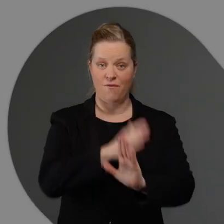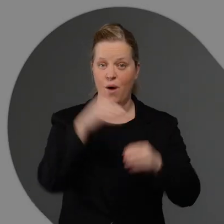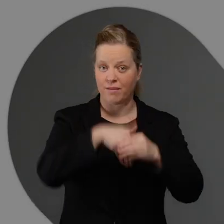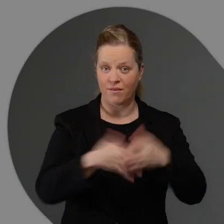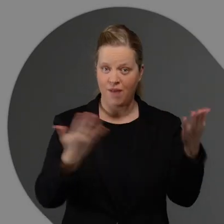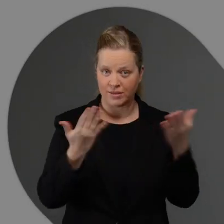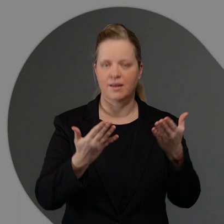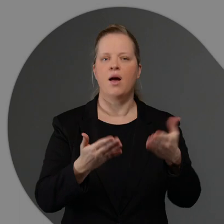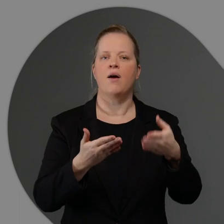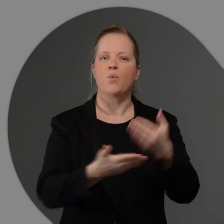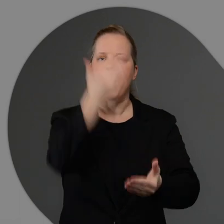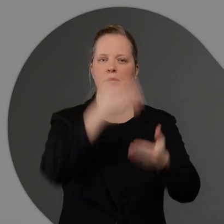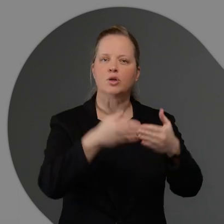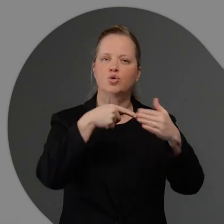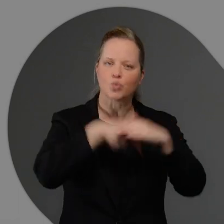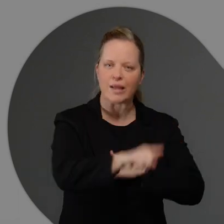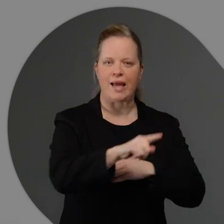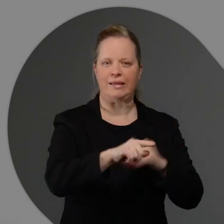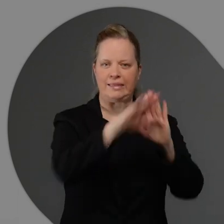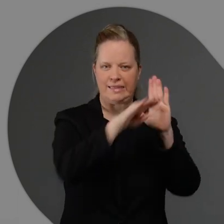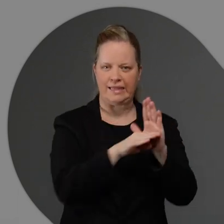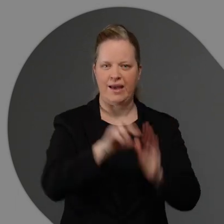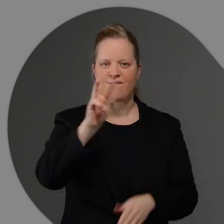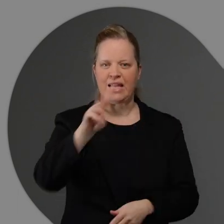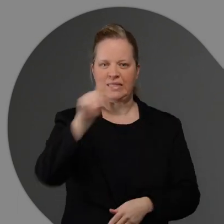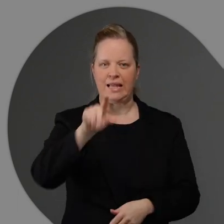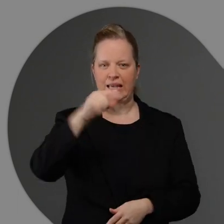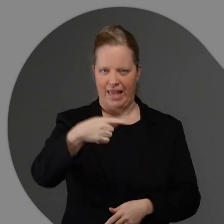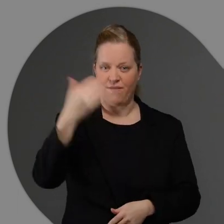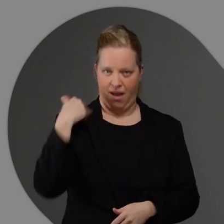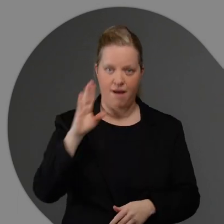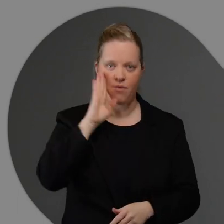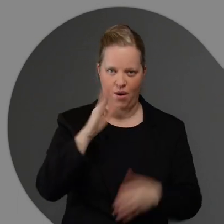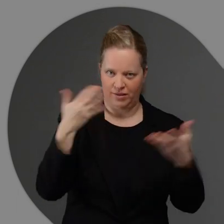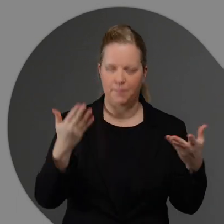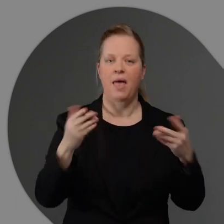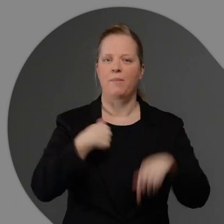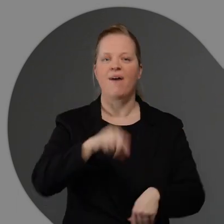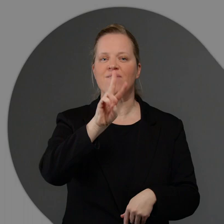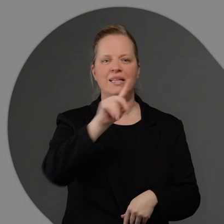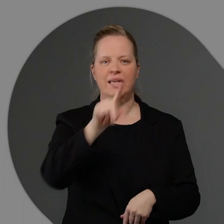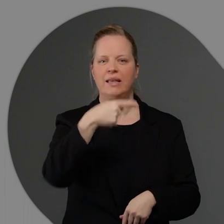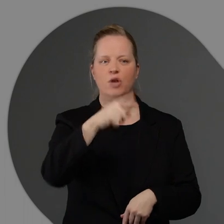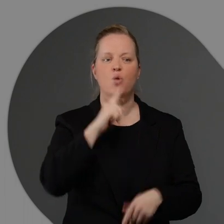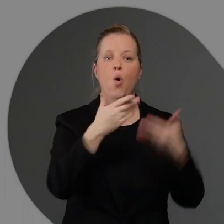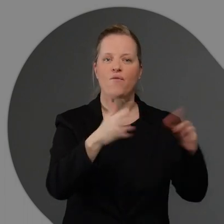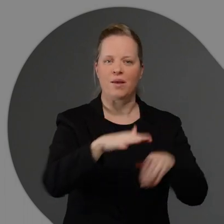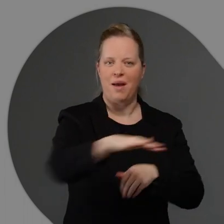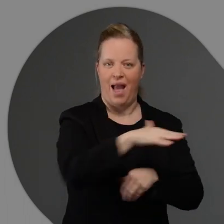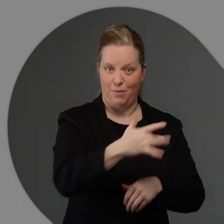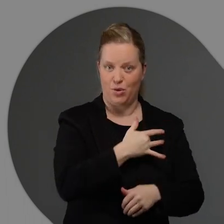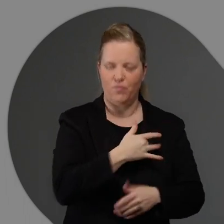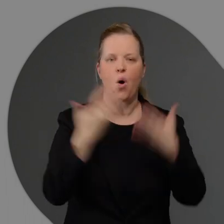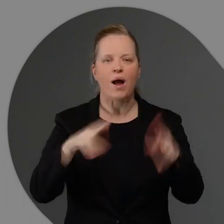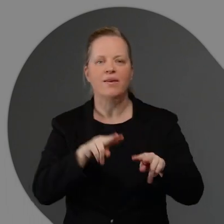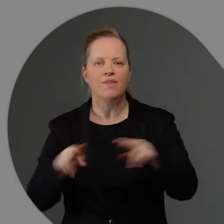Im vorherigen Video haben wir etwas über das Webzugänglichkeitsgesetz WZG gehört. Das WZG betrifft allerdings nur die öffentliche Hand. Das